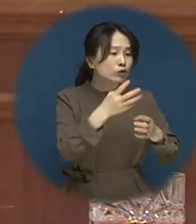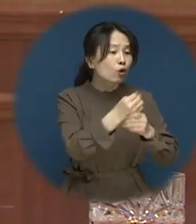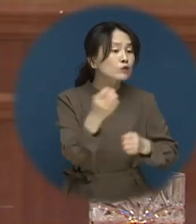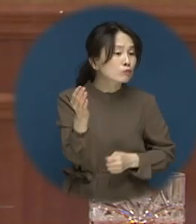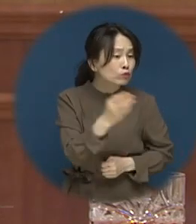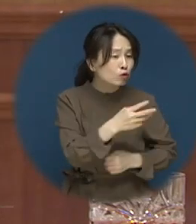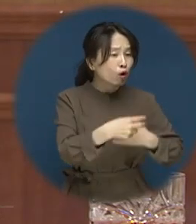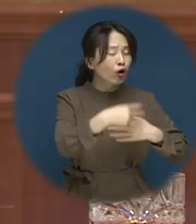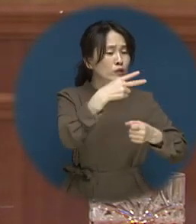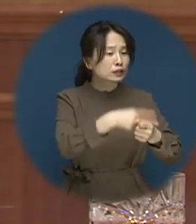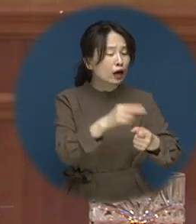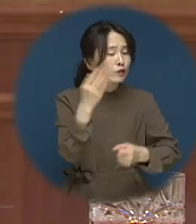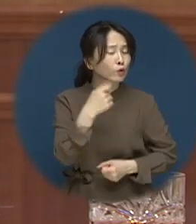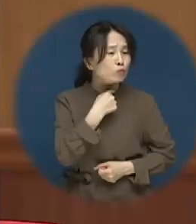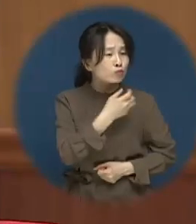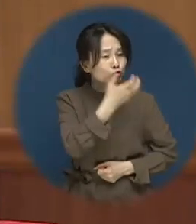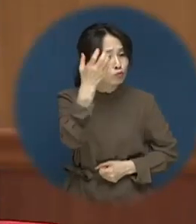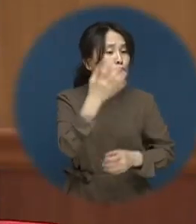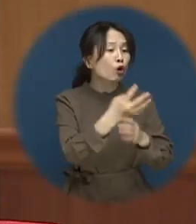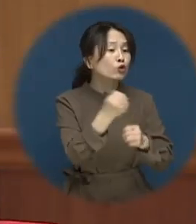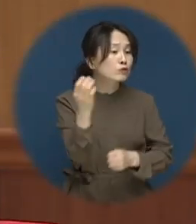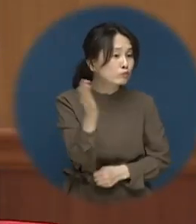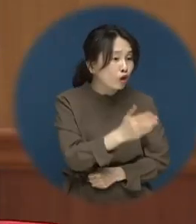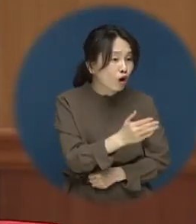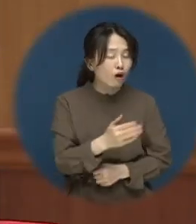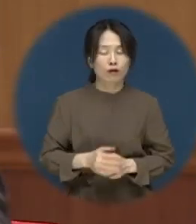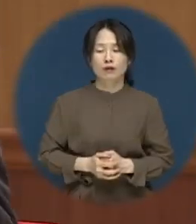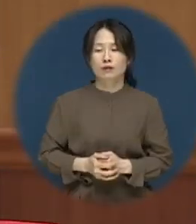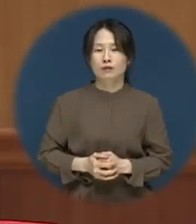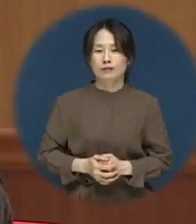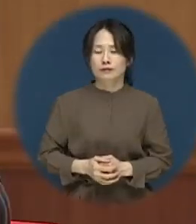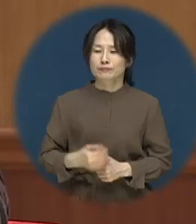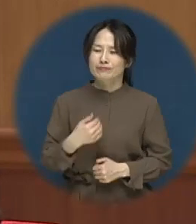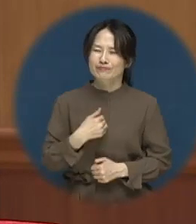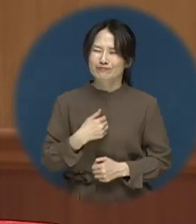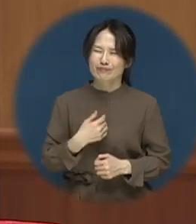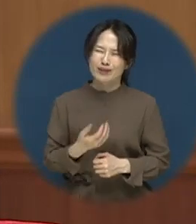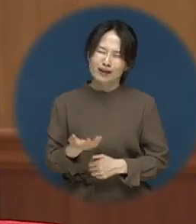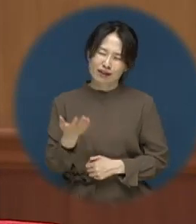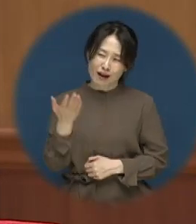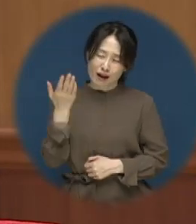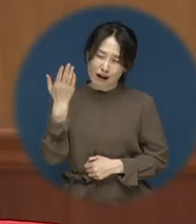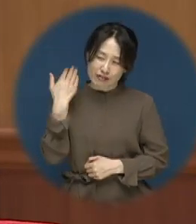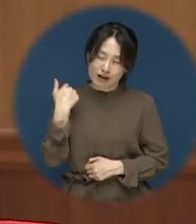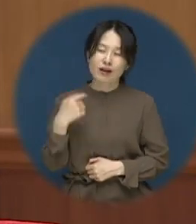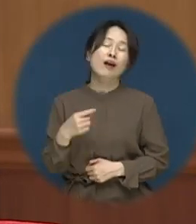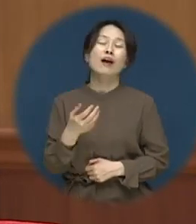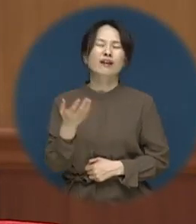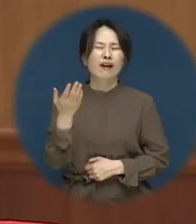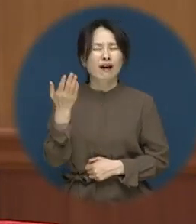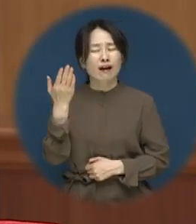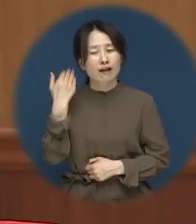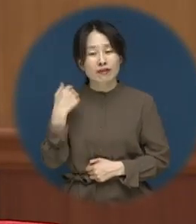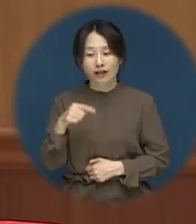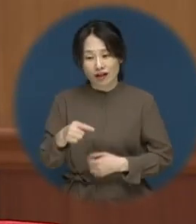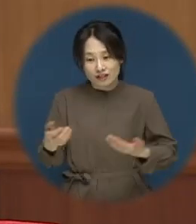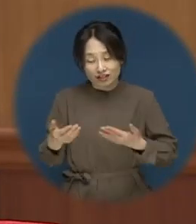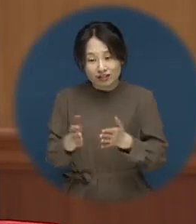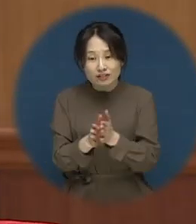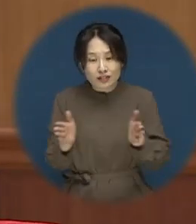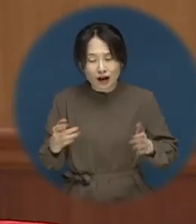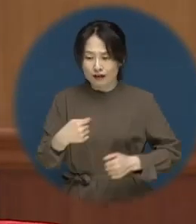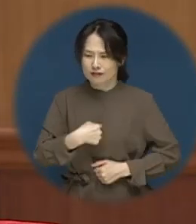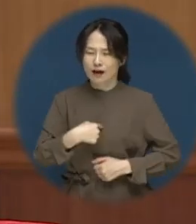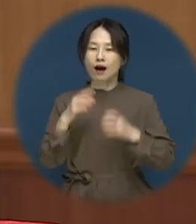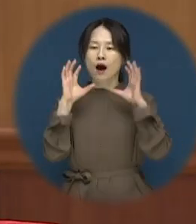의사가 되고자 꿈을 가지셨어요? 아, 그게 이제 그 오래전에 시작했다 그랬잖아요, 이 일을. 예, 예. 일을 시작했는데, 저는 어렸을